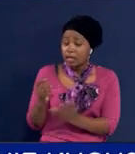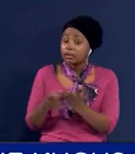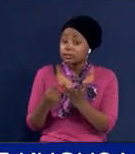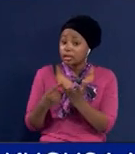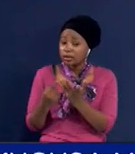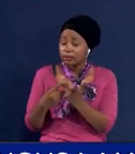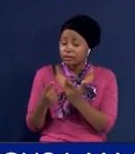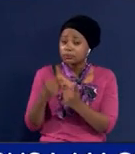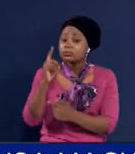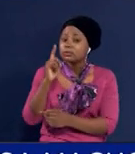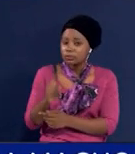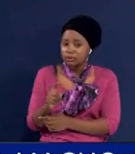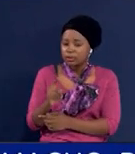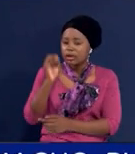karibia